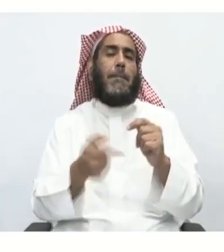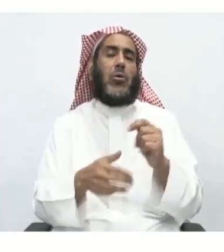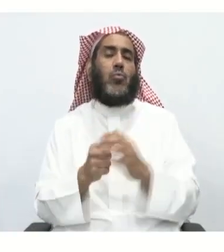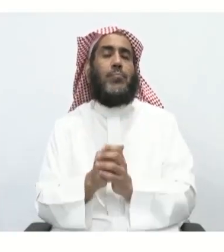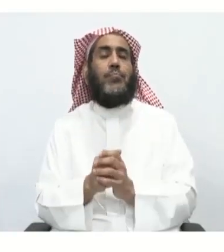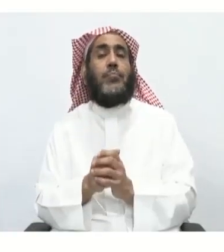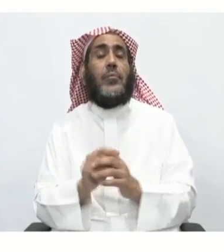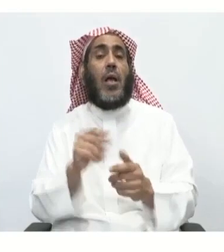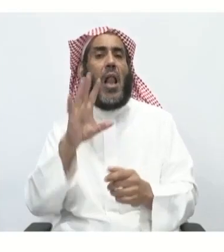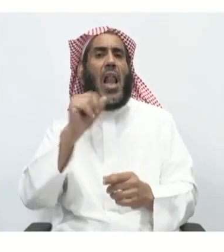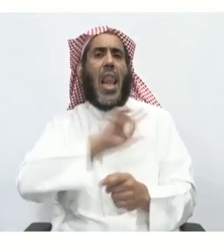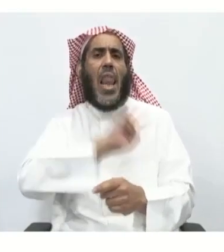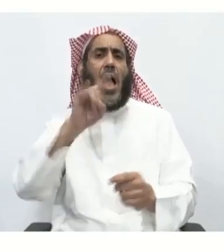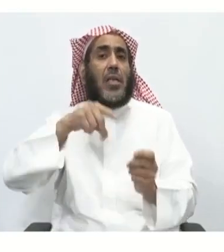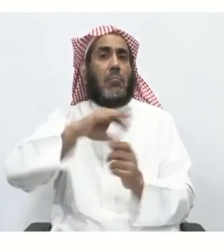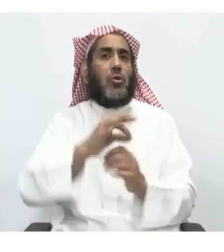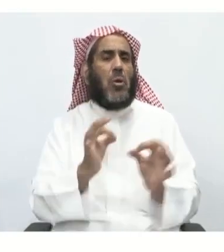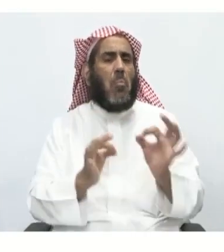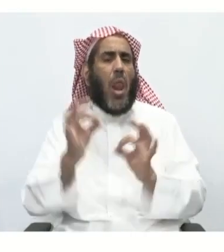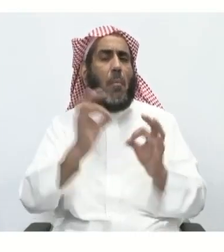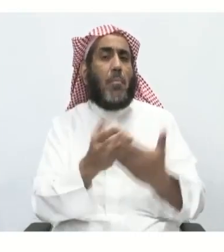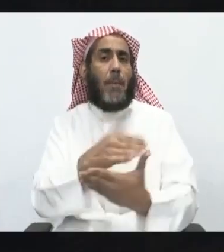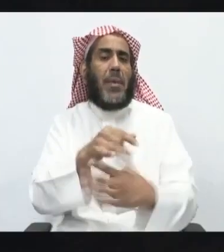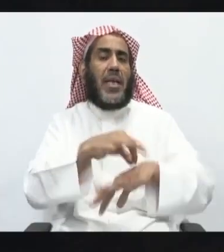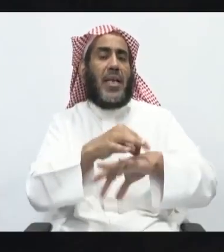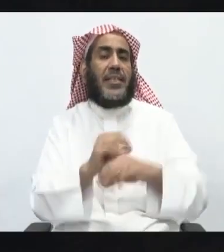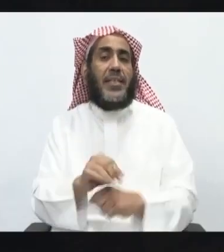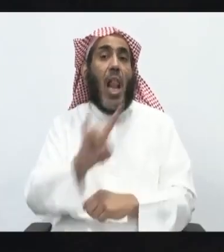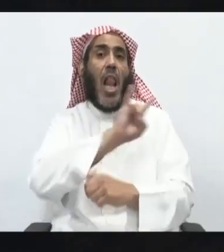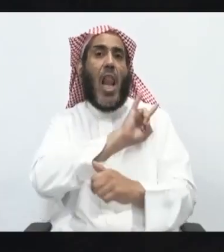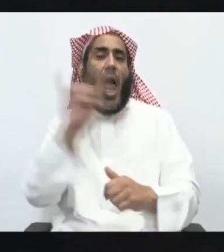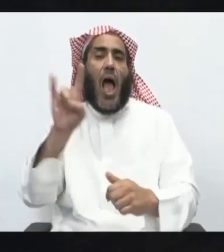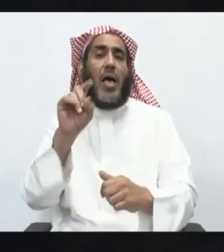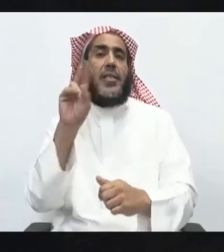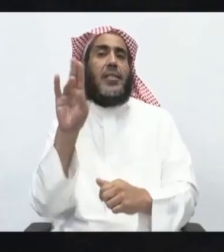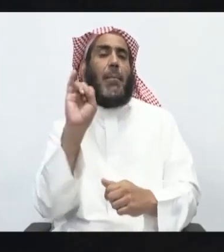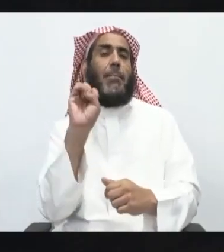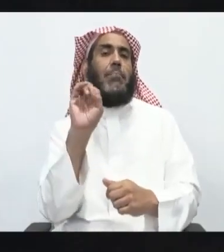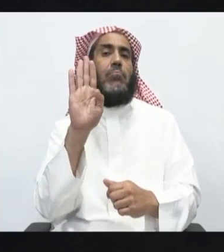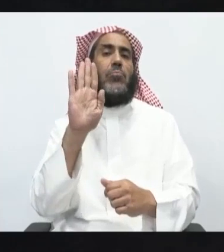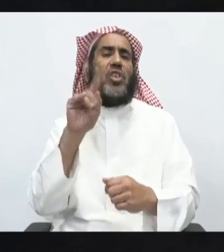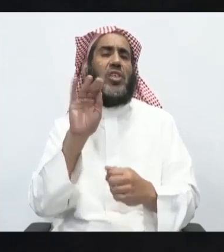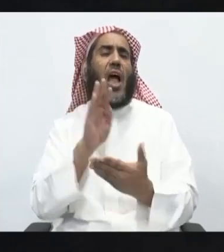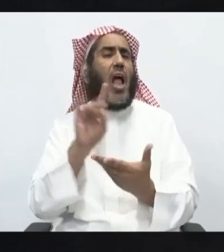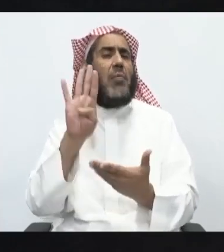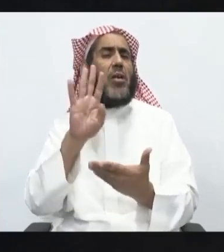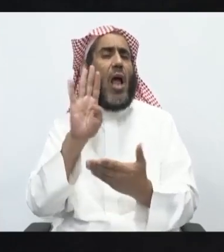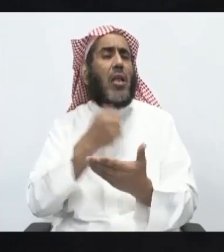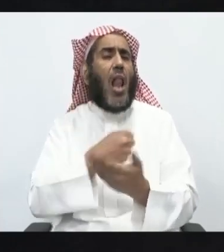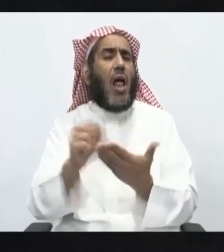تمشي بالنميمه بين الناس لا تمشي بالنميمه بين الناس اين الحذف هنا او